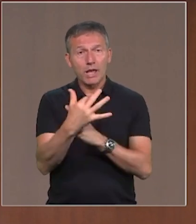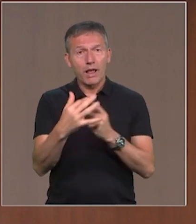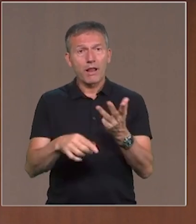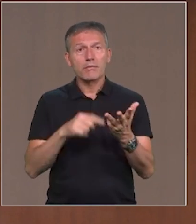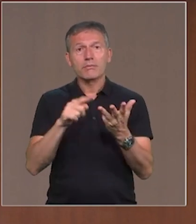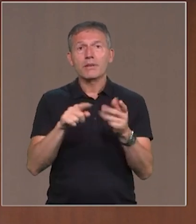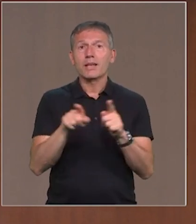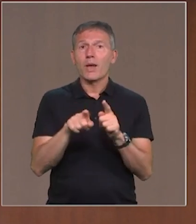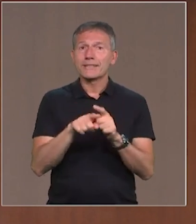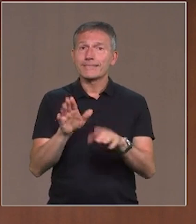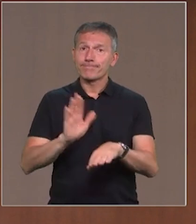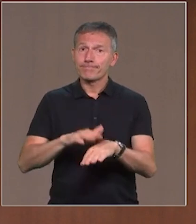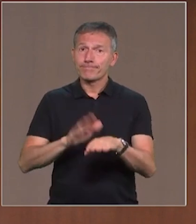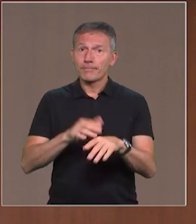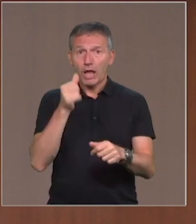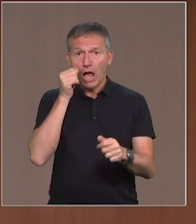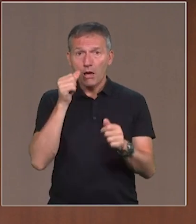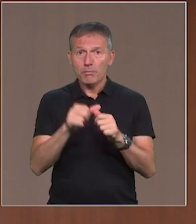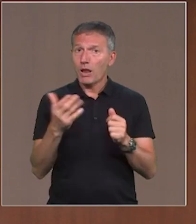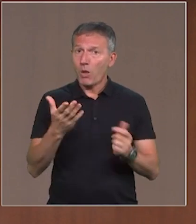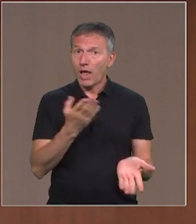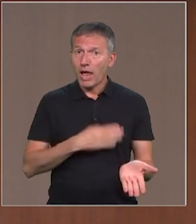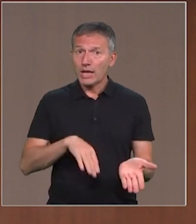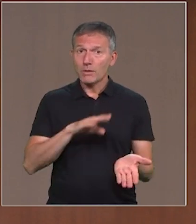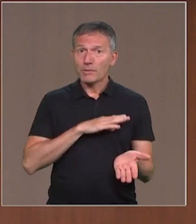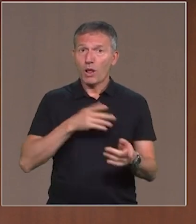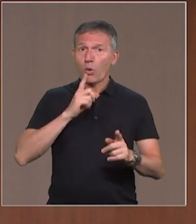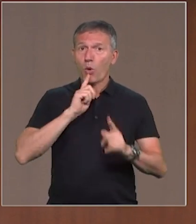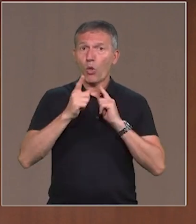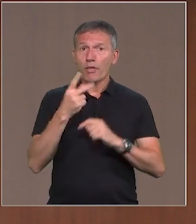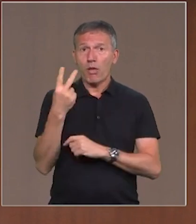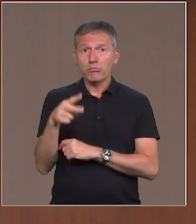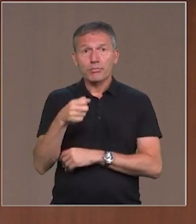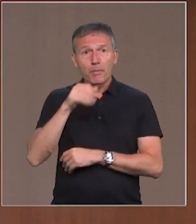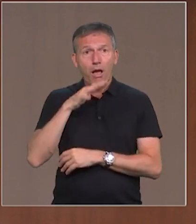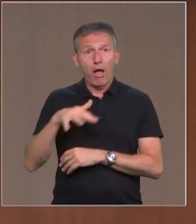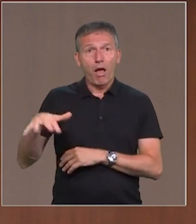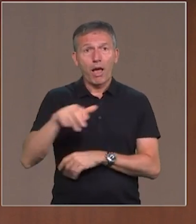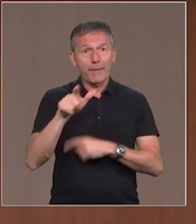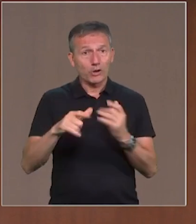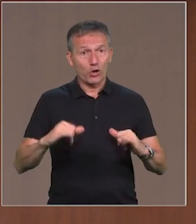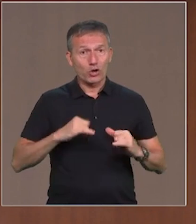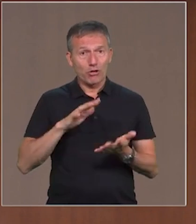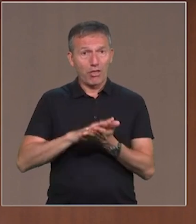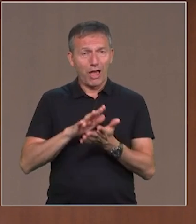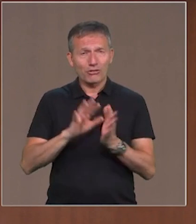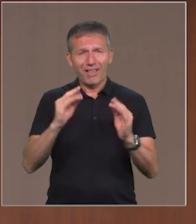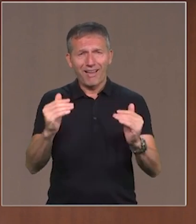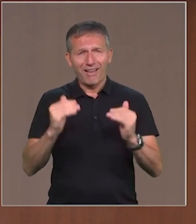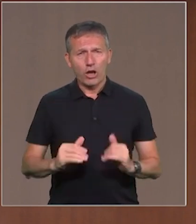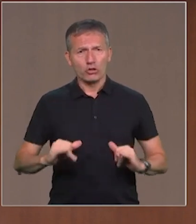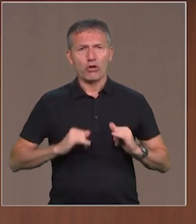rappel nécessaire de la responsabilité et de l'autorité parentale, car les auteurs sont jeunes, voire très jeunes.